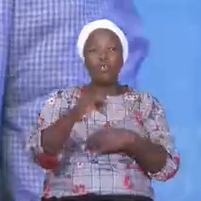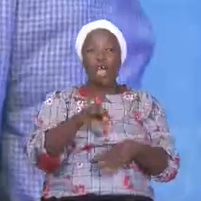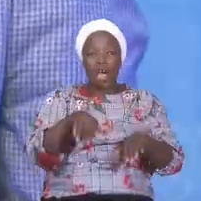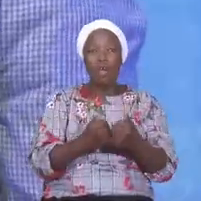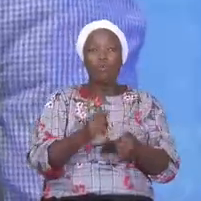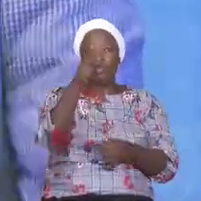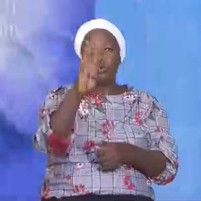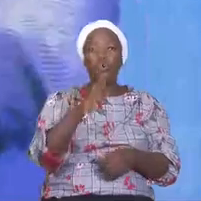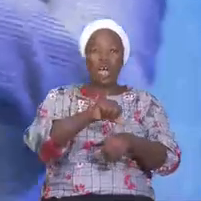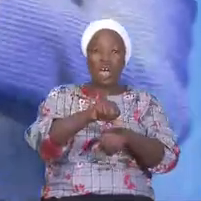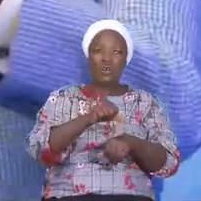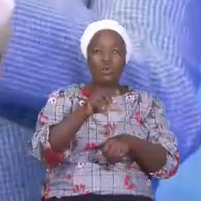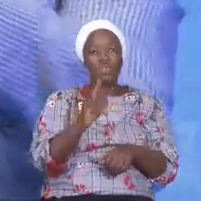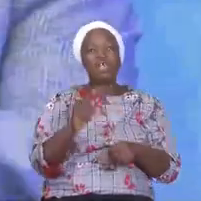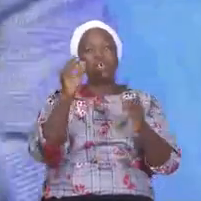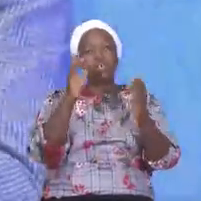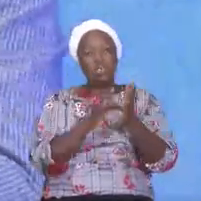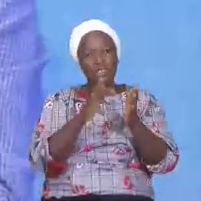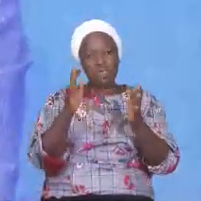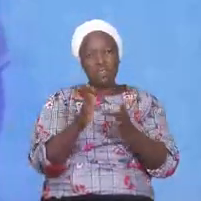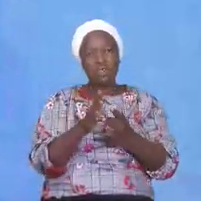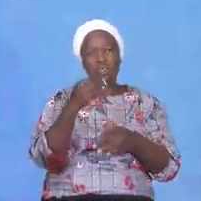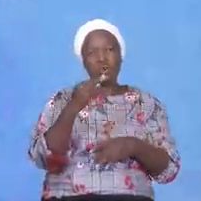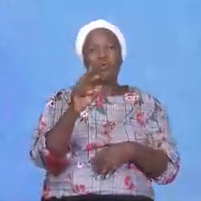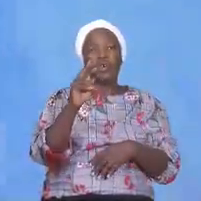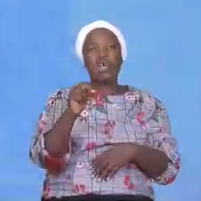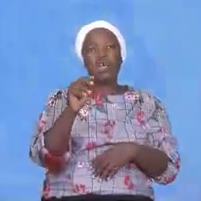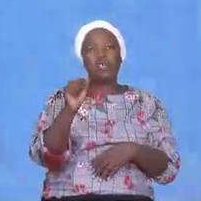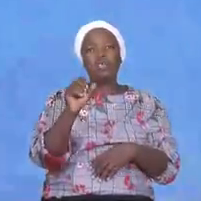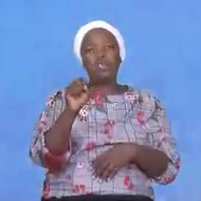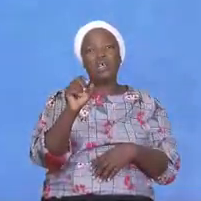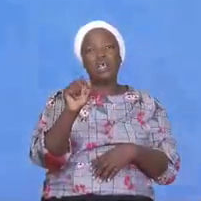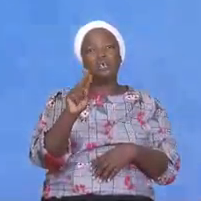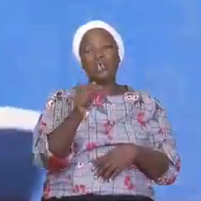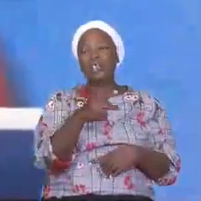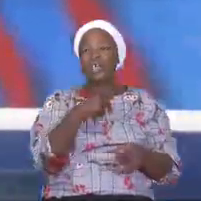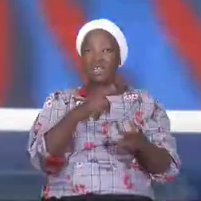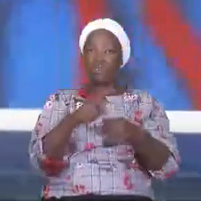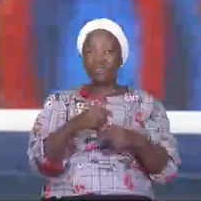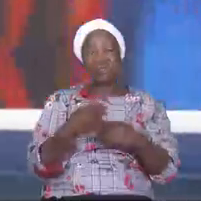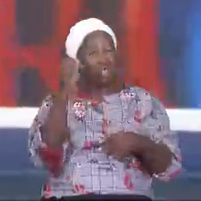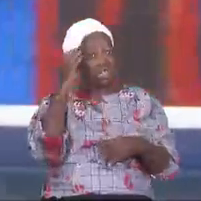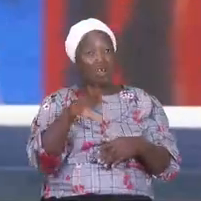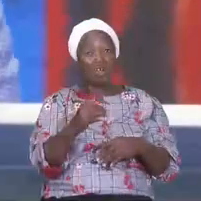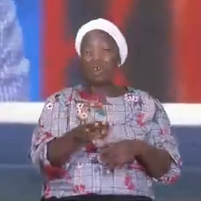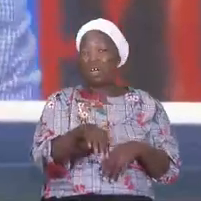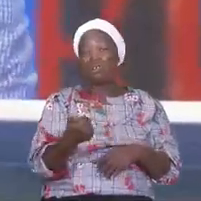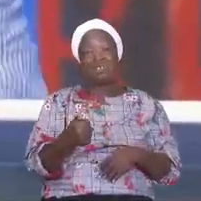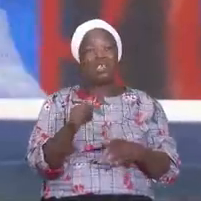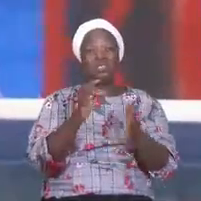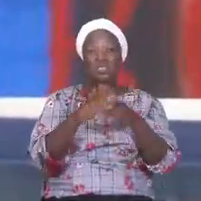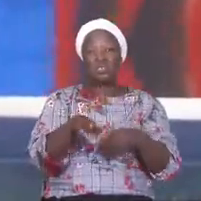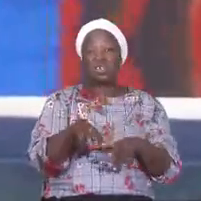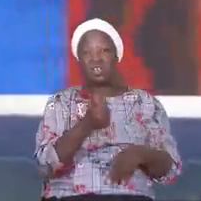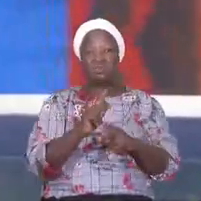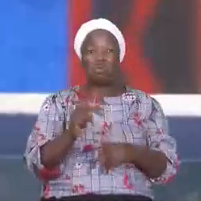seul, celui qui baptise du Saint-Esprit. Comme Dieu oint Jésus de Nazareth,